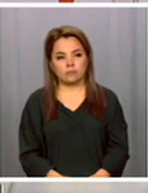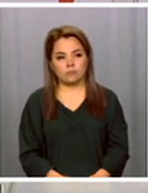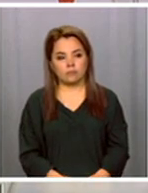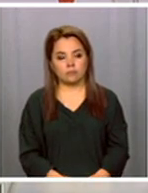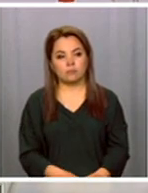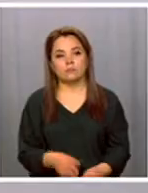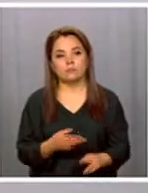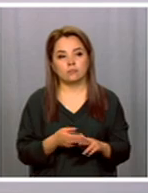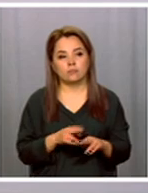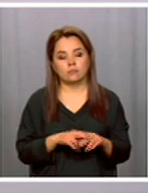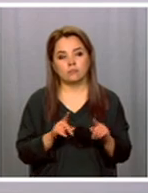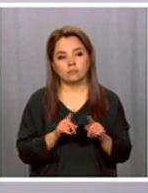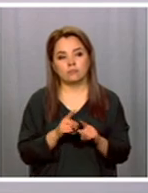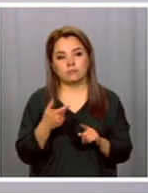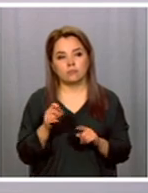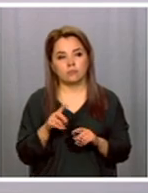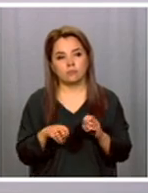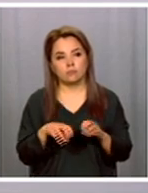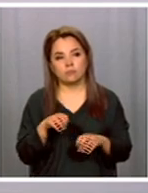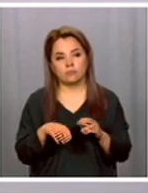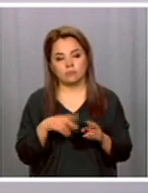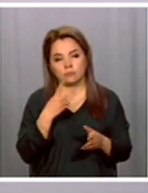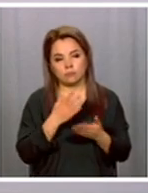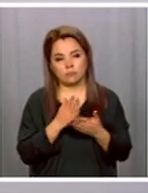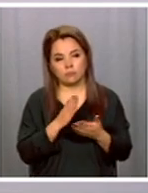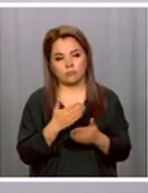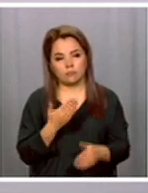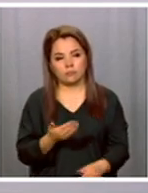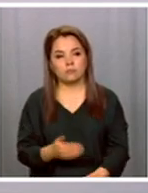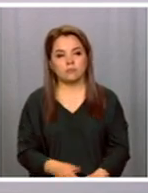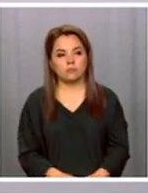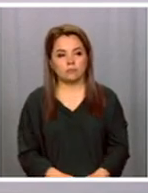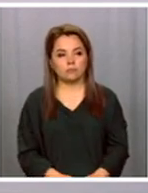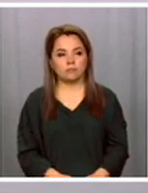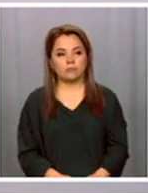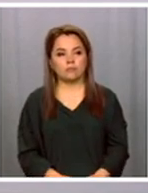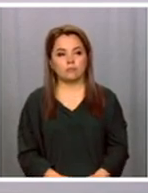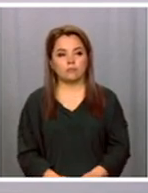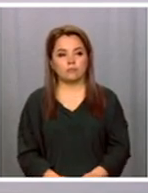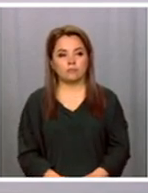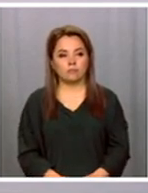Бұл жерде газдың бөлінгендігін байқауға болады.